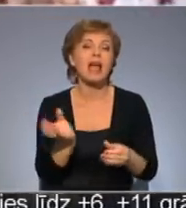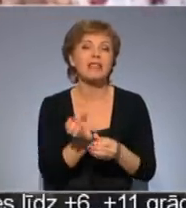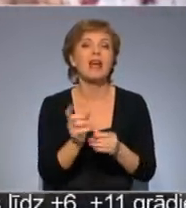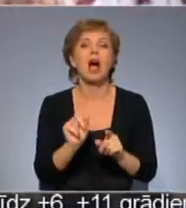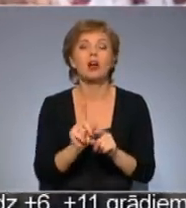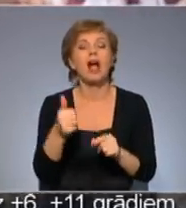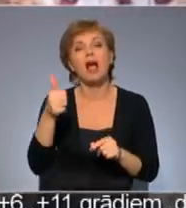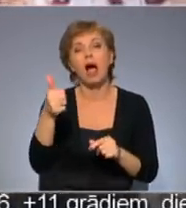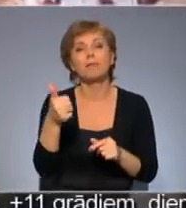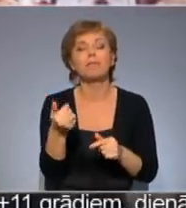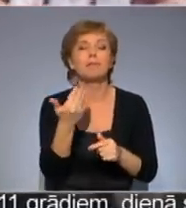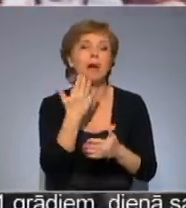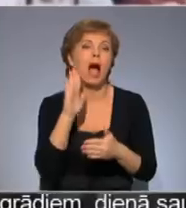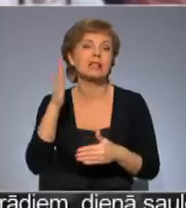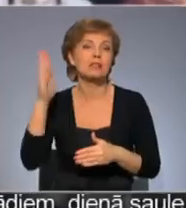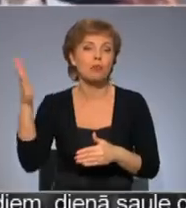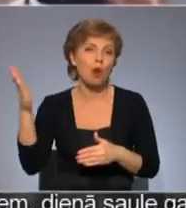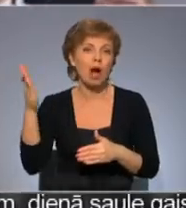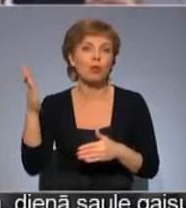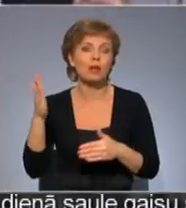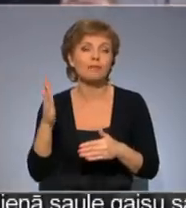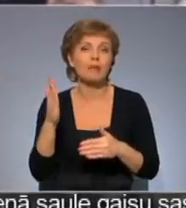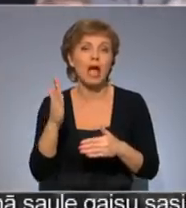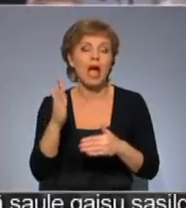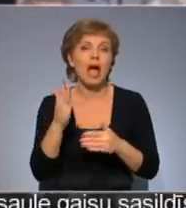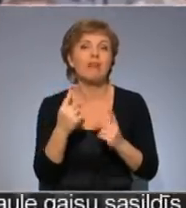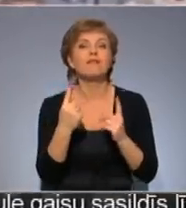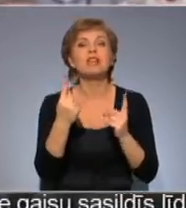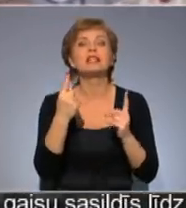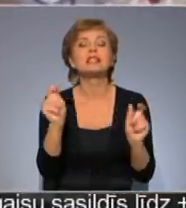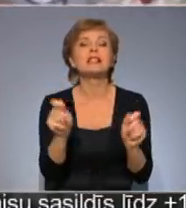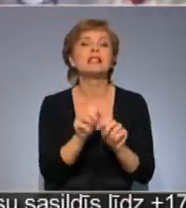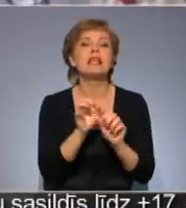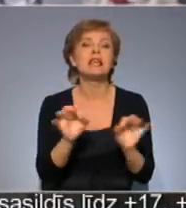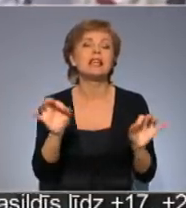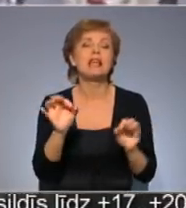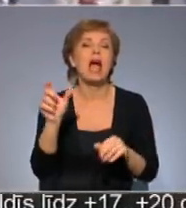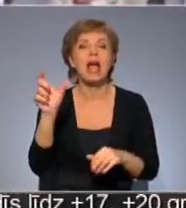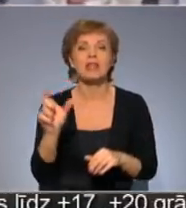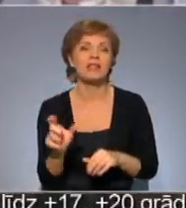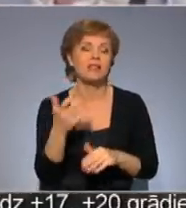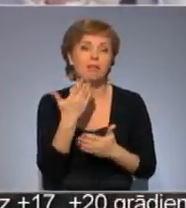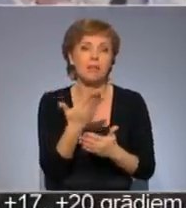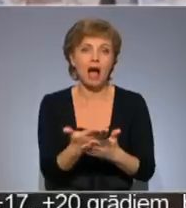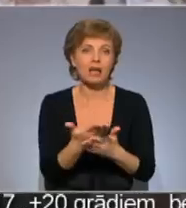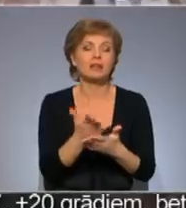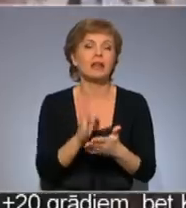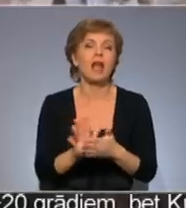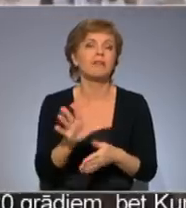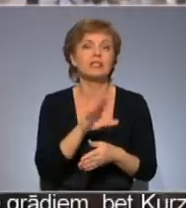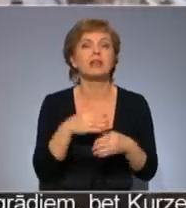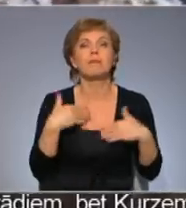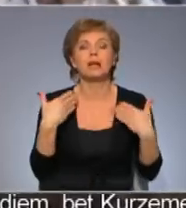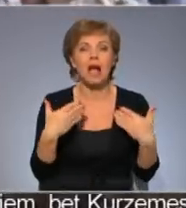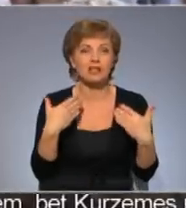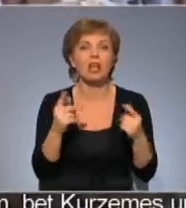ir atspogļojusies arī virsdiriģentu zīmēs. Tā ka mēs tiešām esam ļoti priecīgi par to, ka